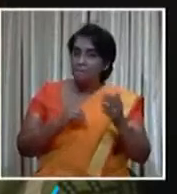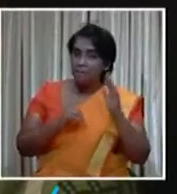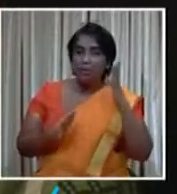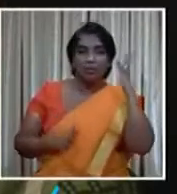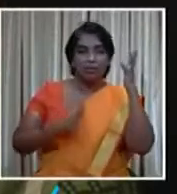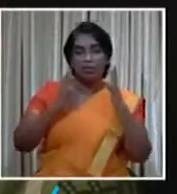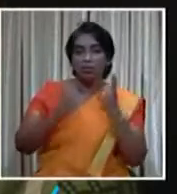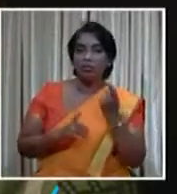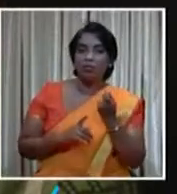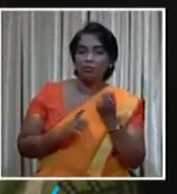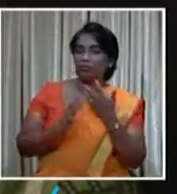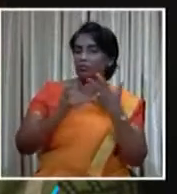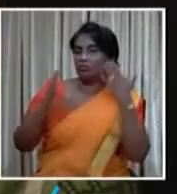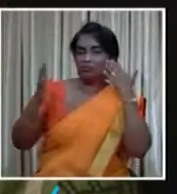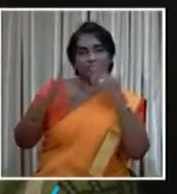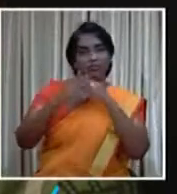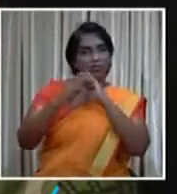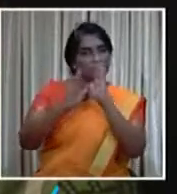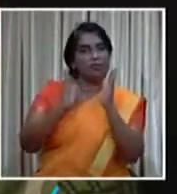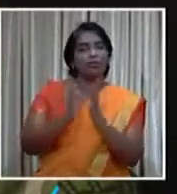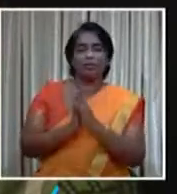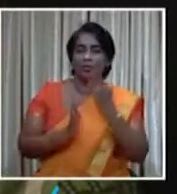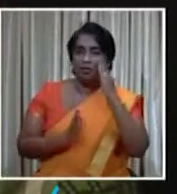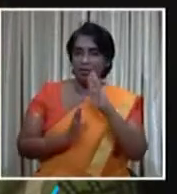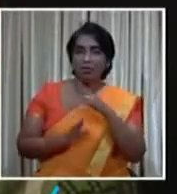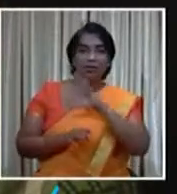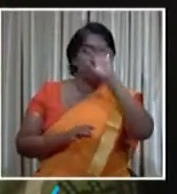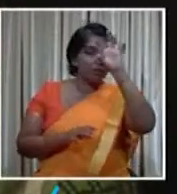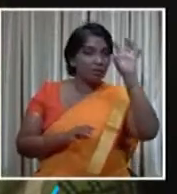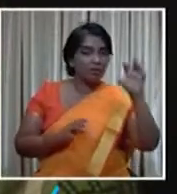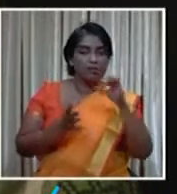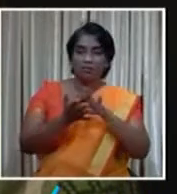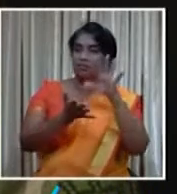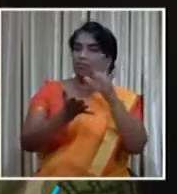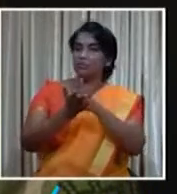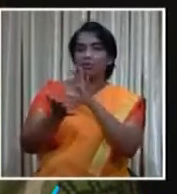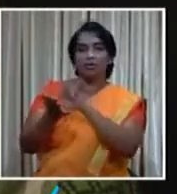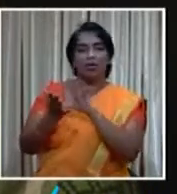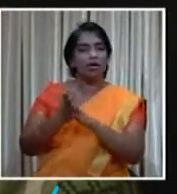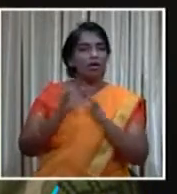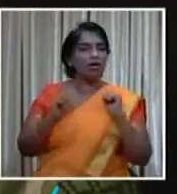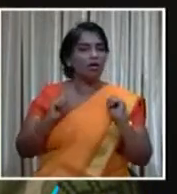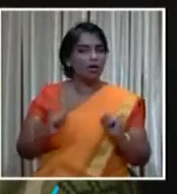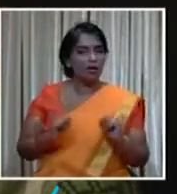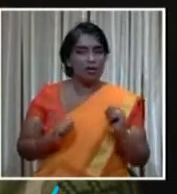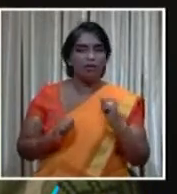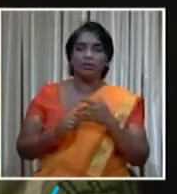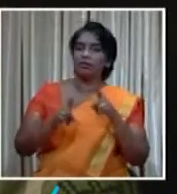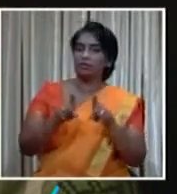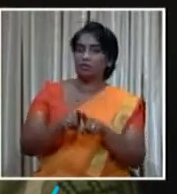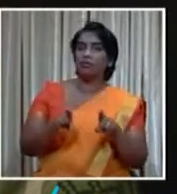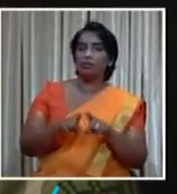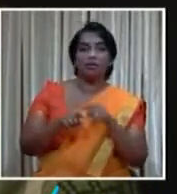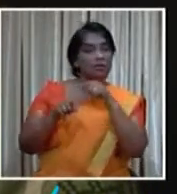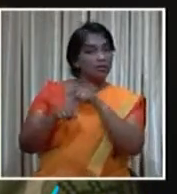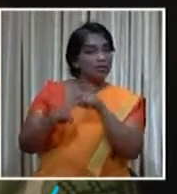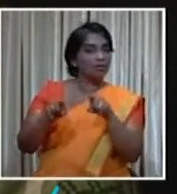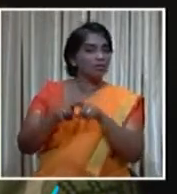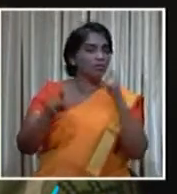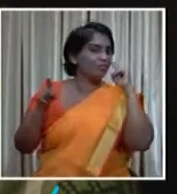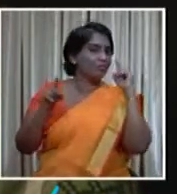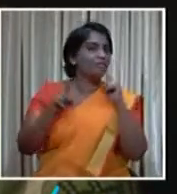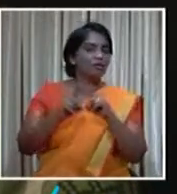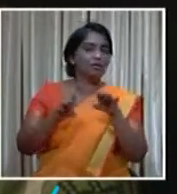ලෝක ආර්ථික පෙළගැස්ම තුල ස්වකීය රාජ්‍යයන් ස්ථානගත කළ යුත්තේ කෙසේද යන්න සහ ඒවන ඒ සඳහා